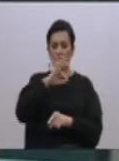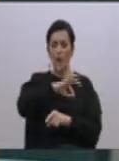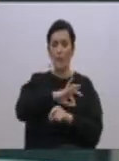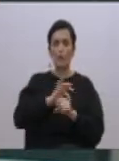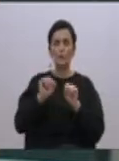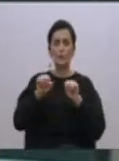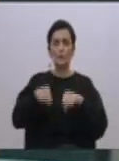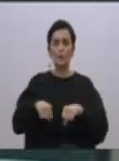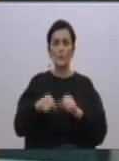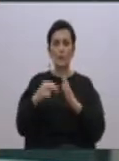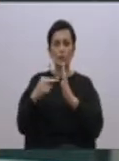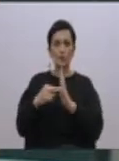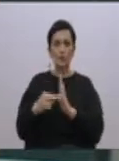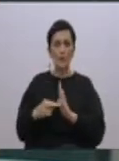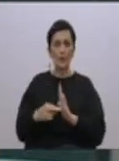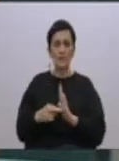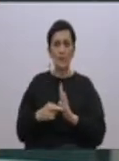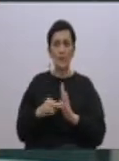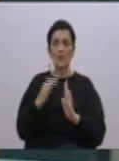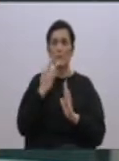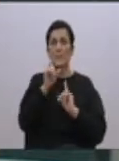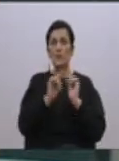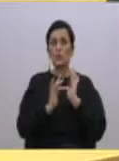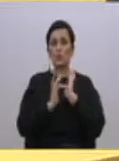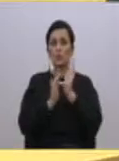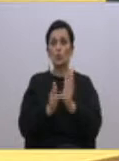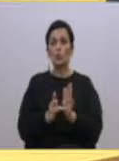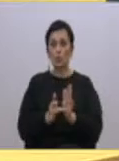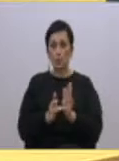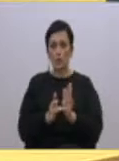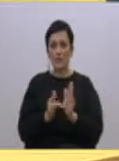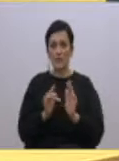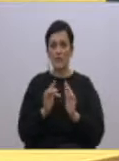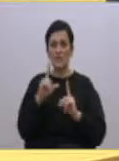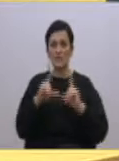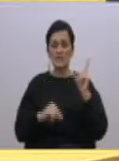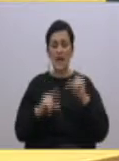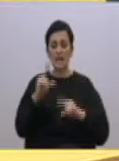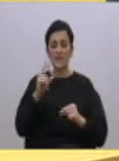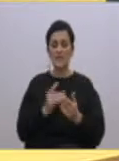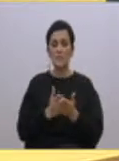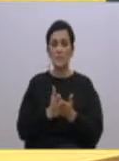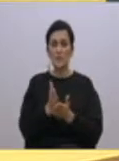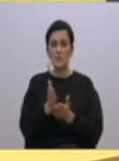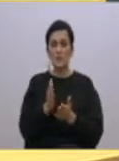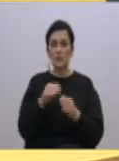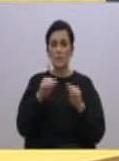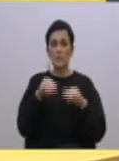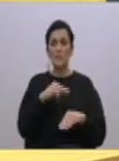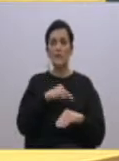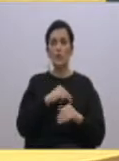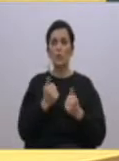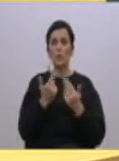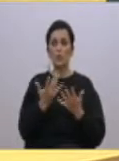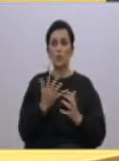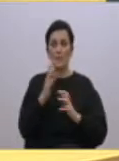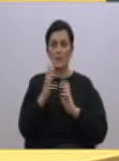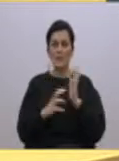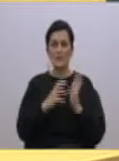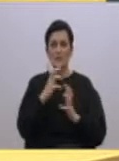შესაძლებლობების შეფასება მიგრაციის და ტურიზმის სტატისტიკის წარმოების მიმართულებით. შევიმუშავეთ რამდენიმე